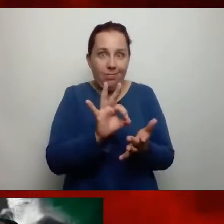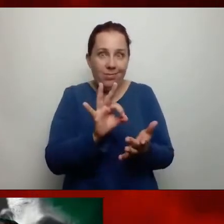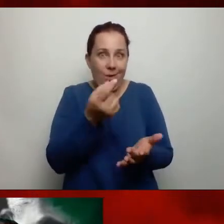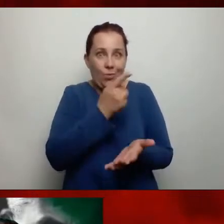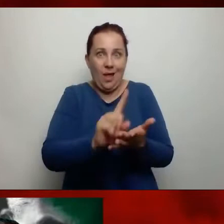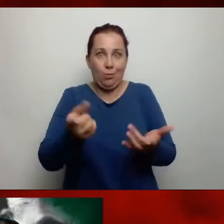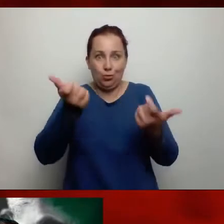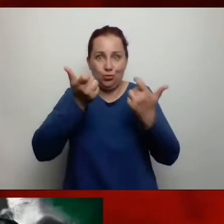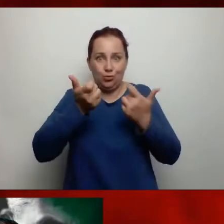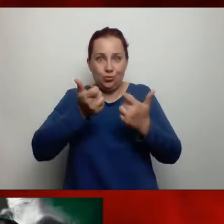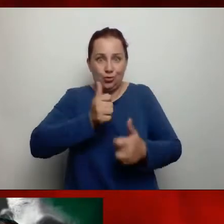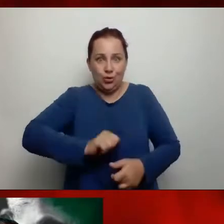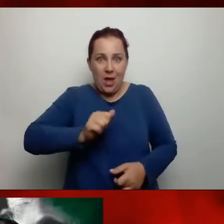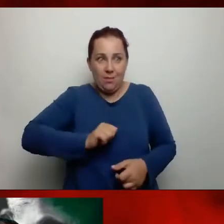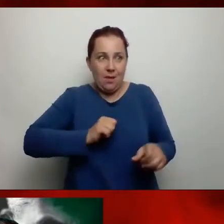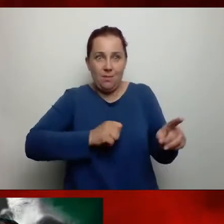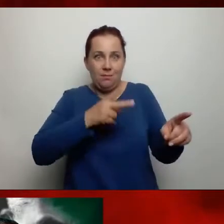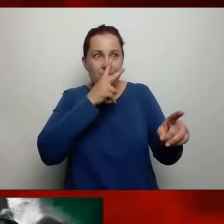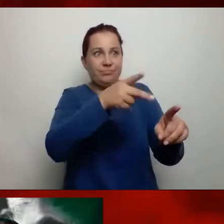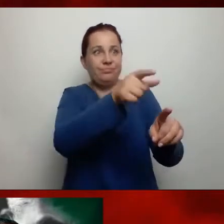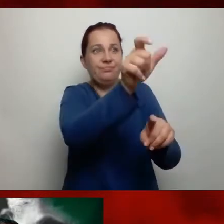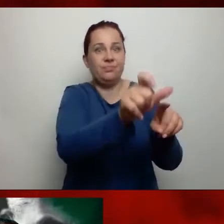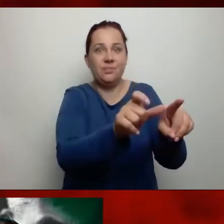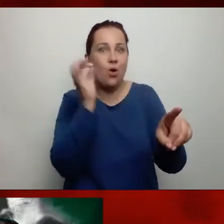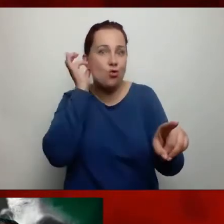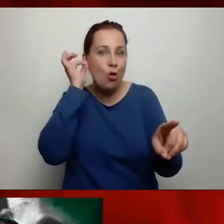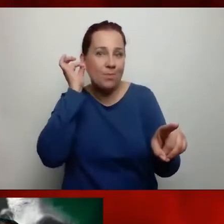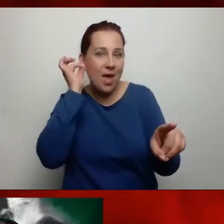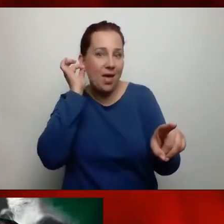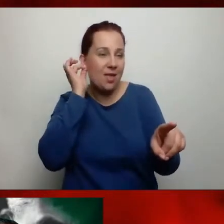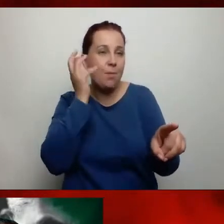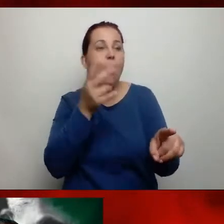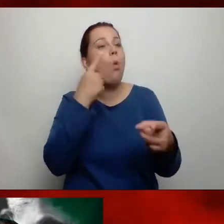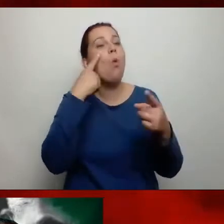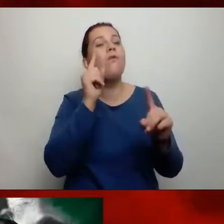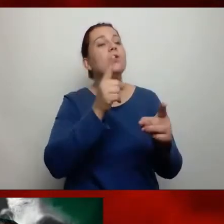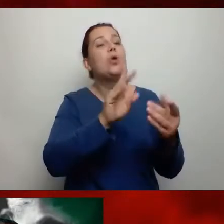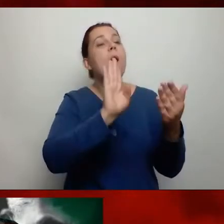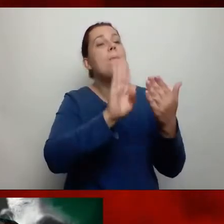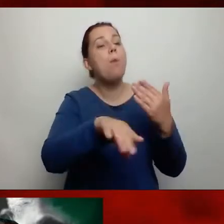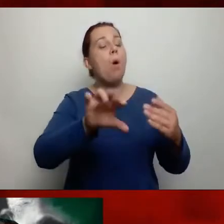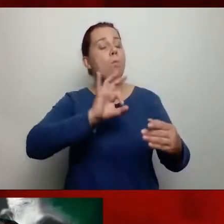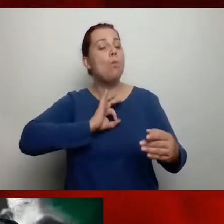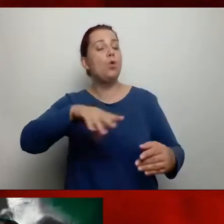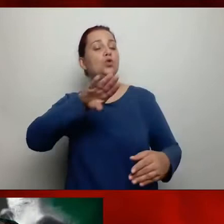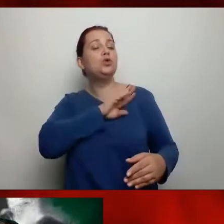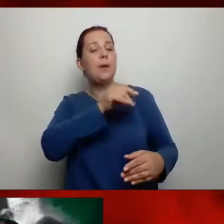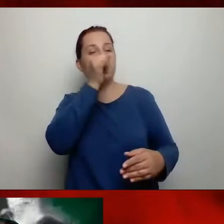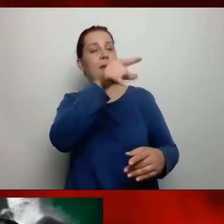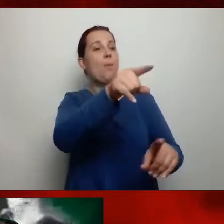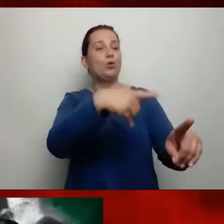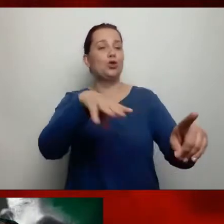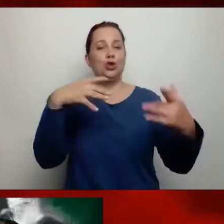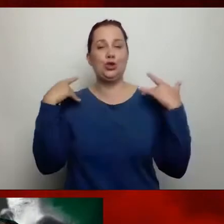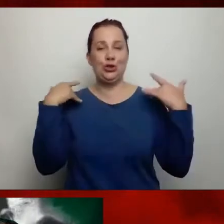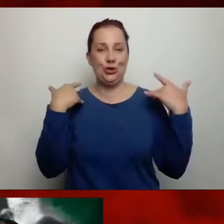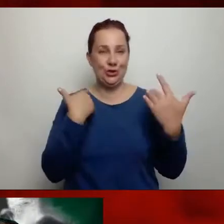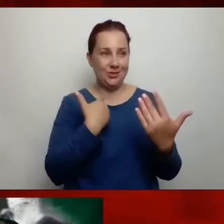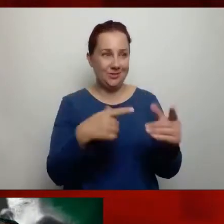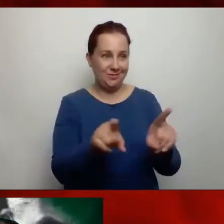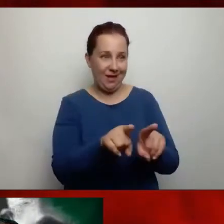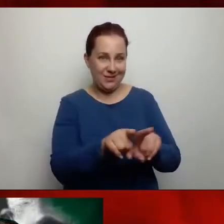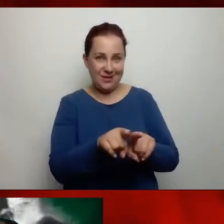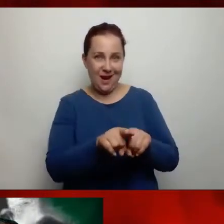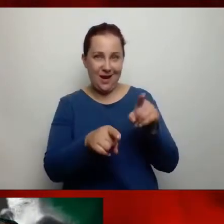bo doszedł do wniosku, że ona nie ma prawa żyć po jego śmierci, bo nie będzie mógł jej bronić, to trzeba jej dać jakąś